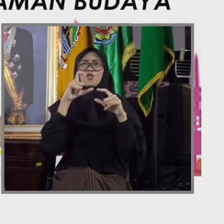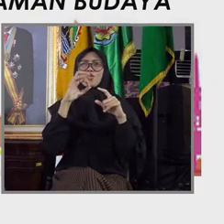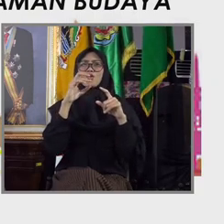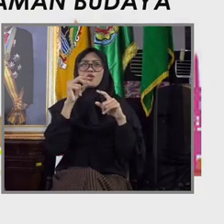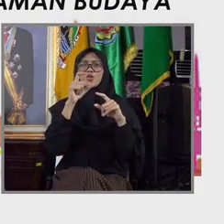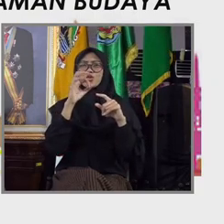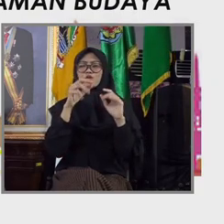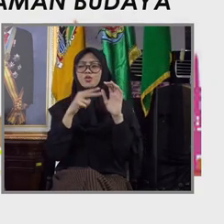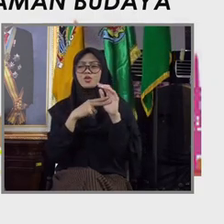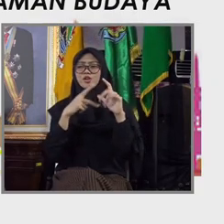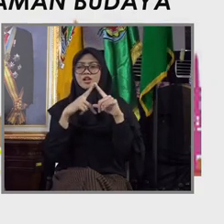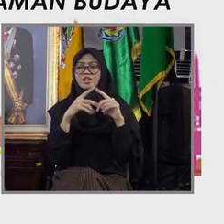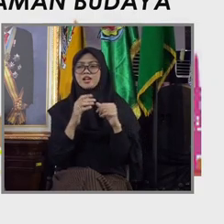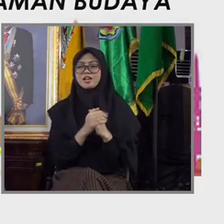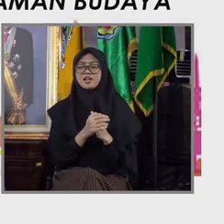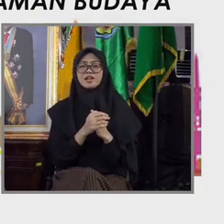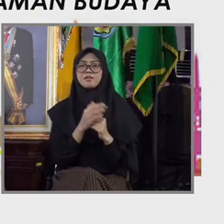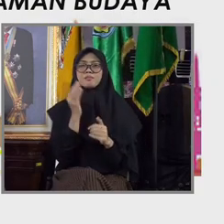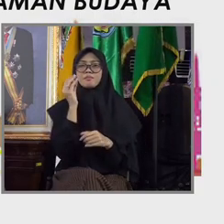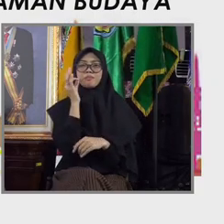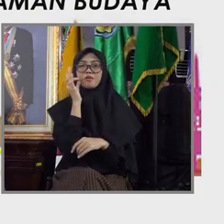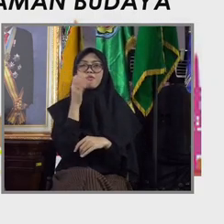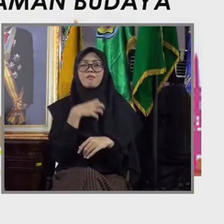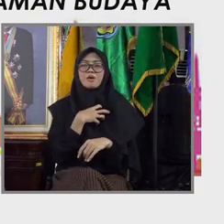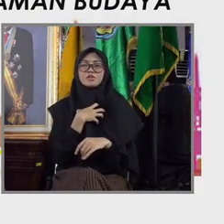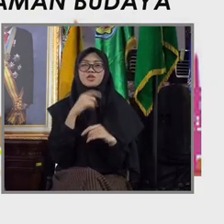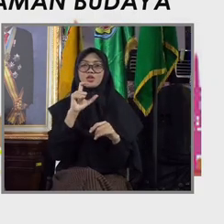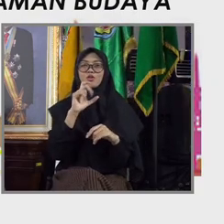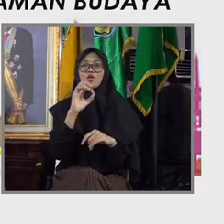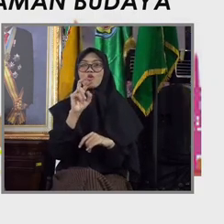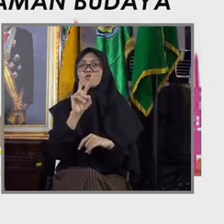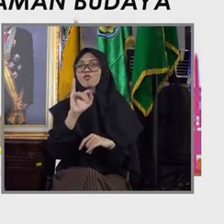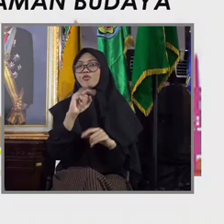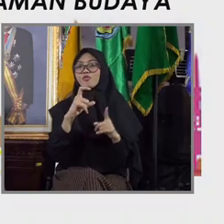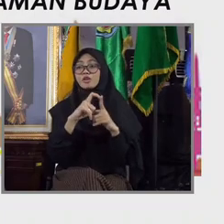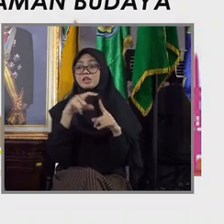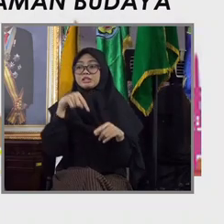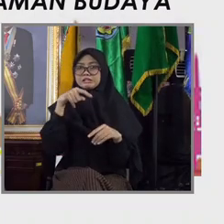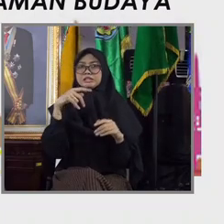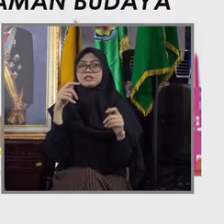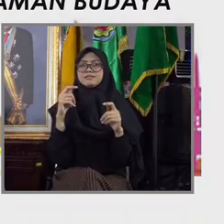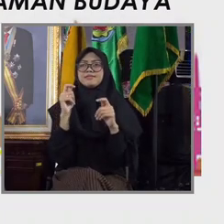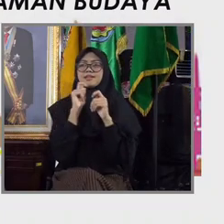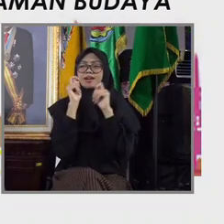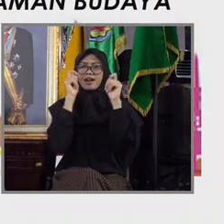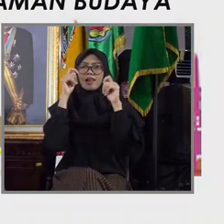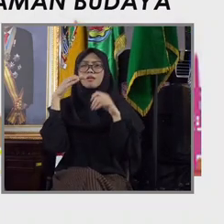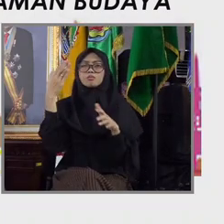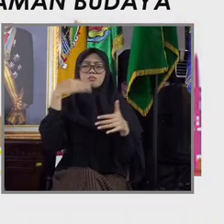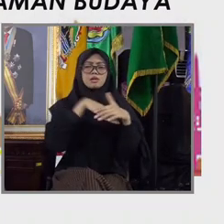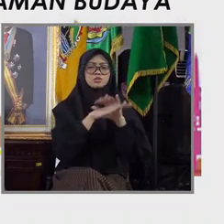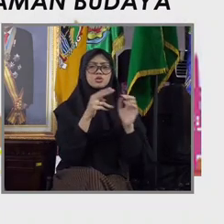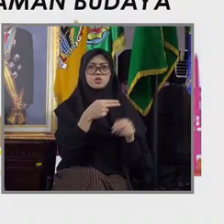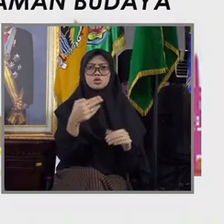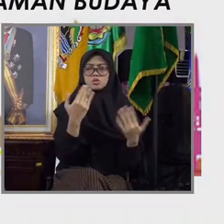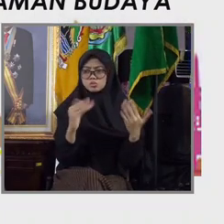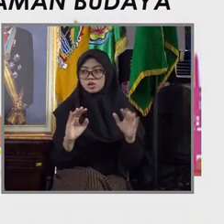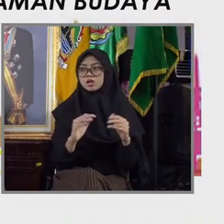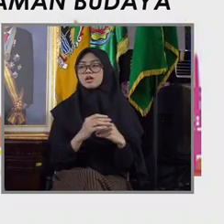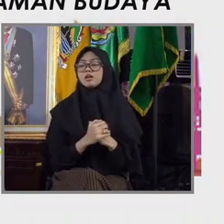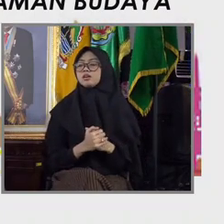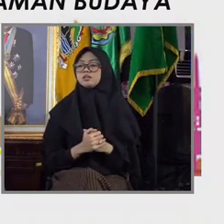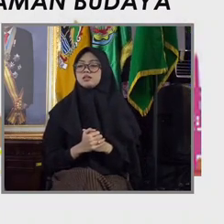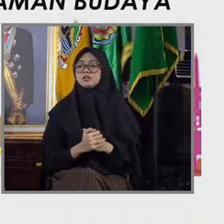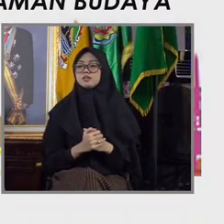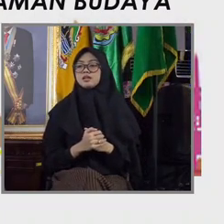maaf, karena COVID-19. COVID-19 ini sebarannya sudah masuk di Indonesia. Nah, tapi kami tidak akan